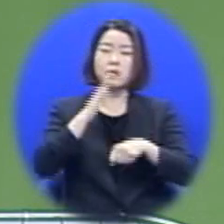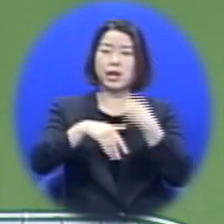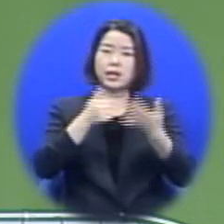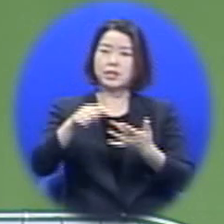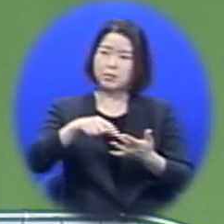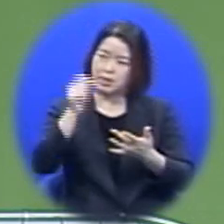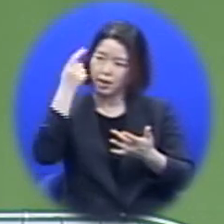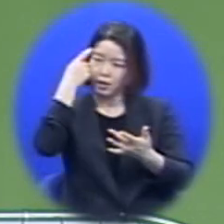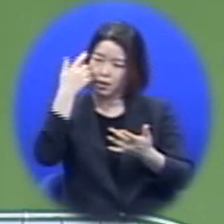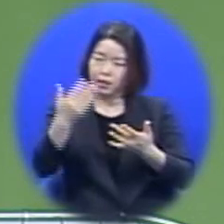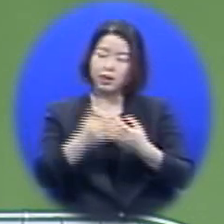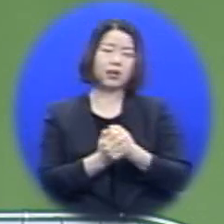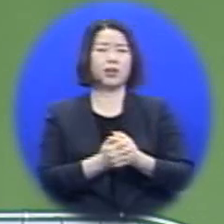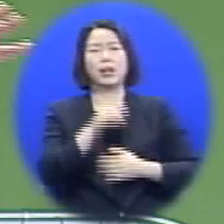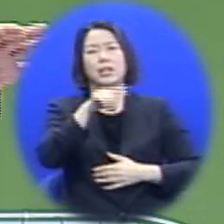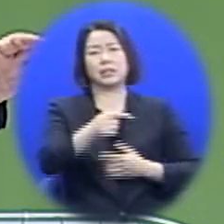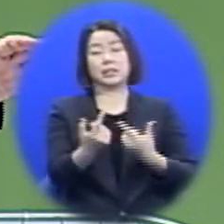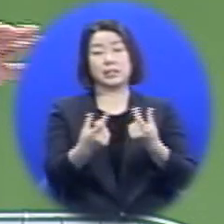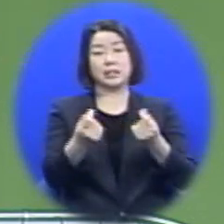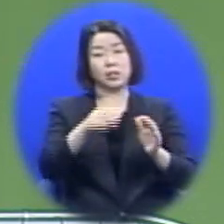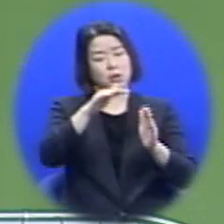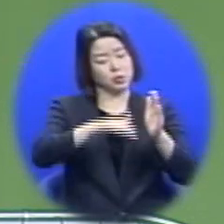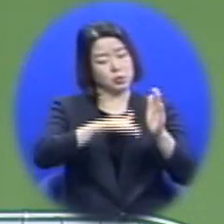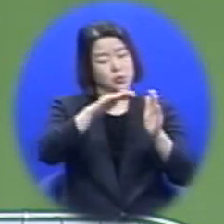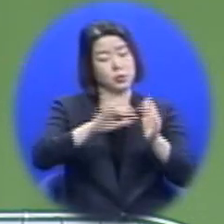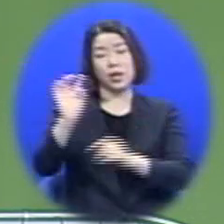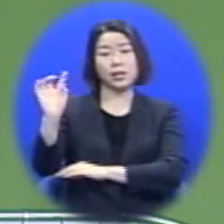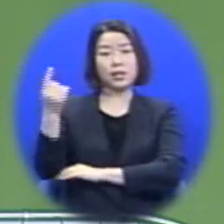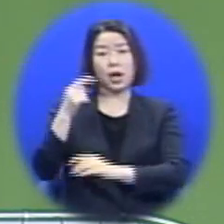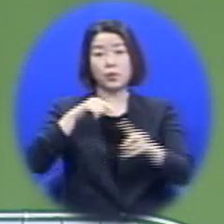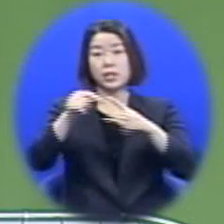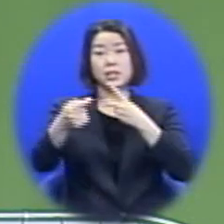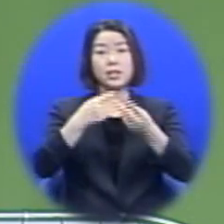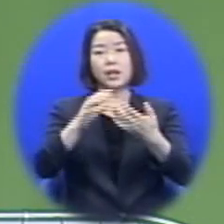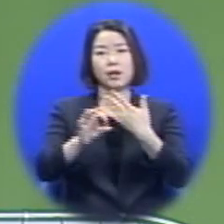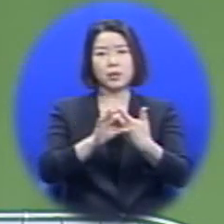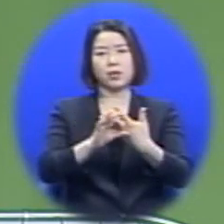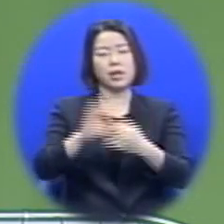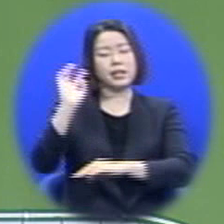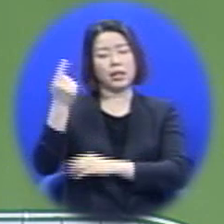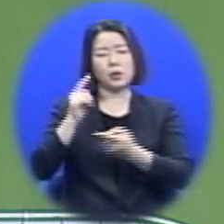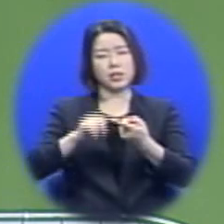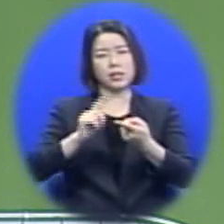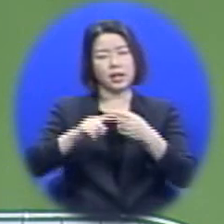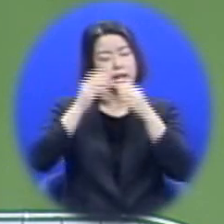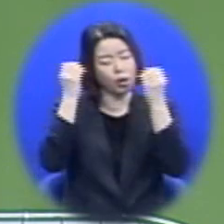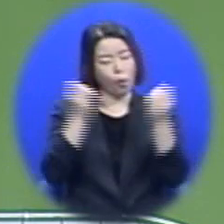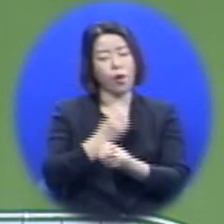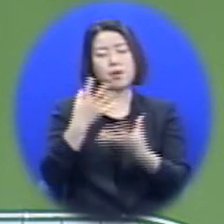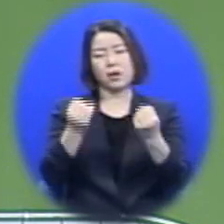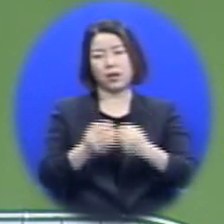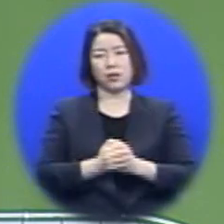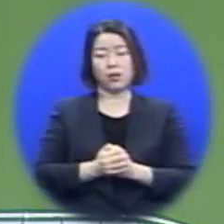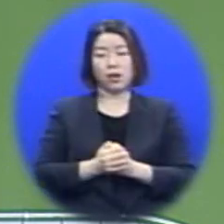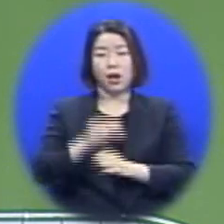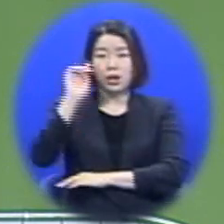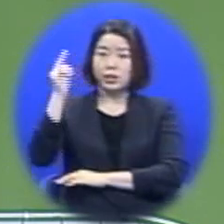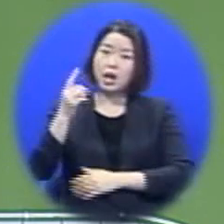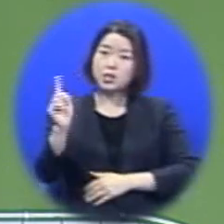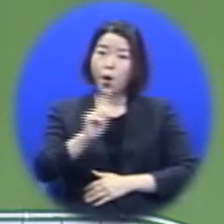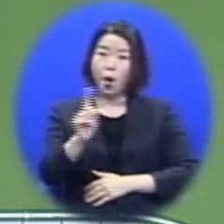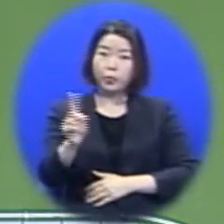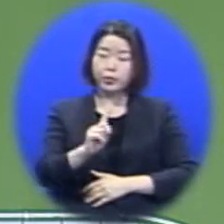것이겠구나. 그런 수준으로 다윗을 이해하면 다윗을 모르는 것입니다. 다윗이 도대체